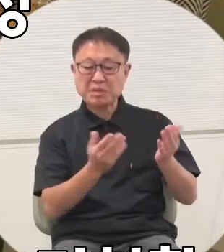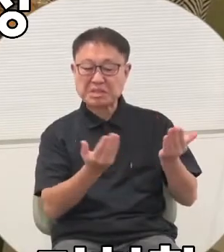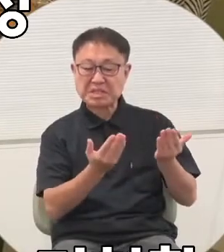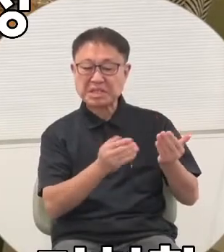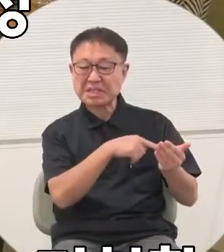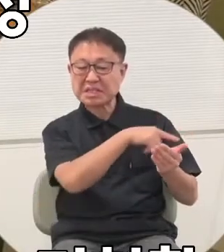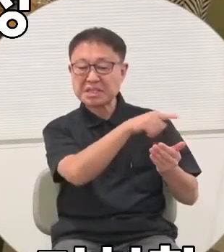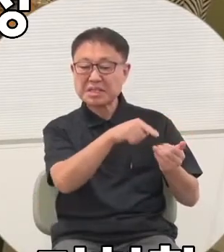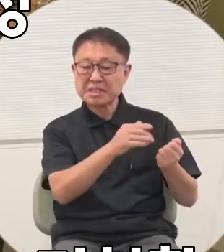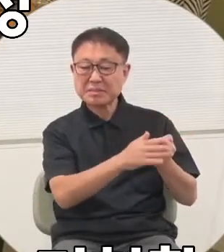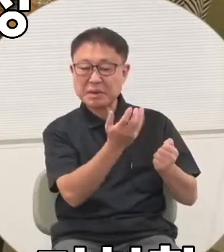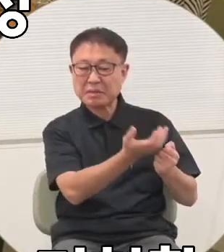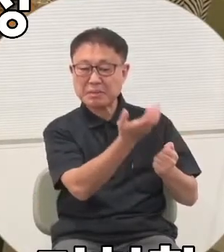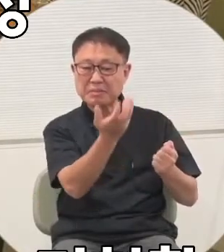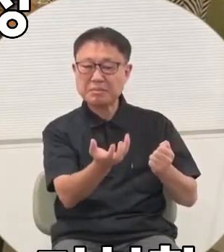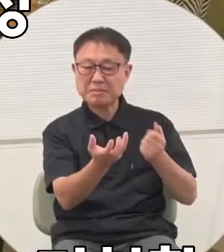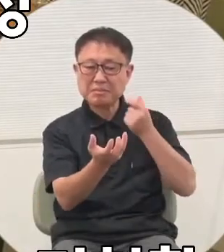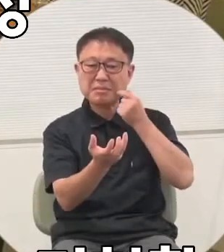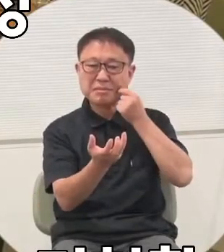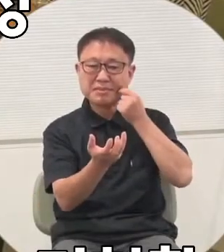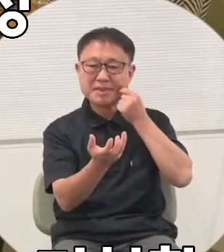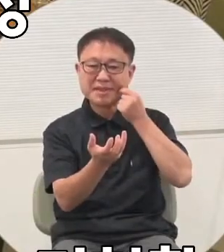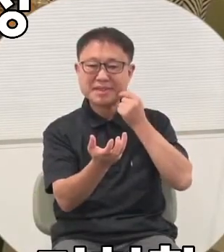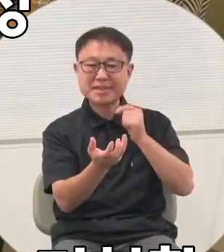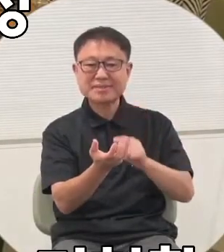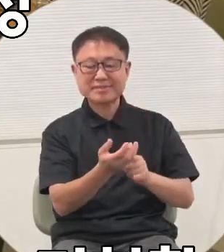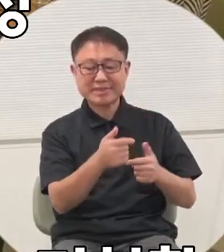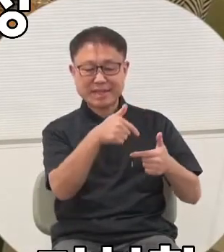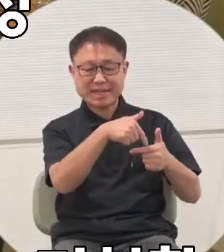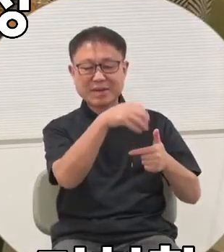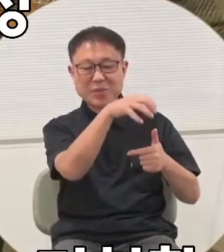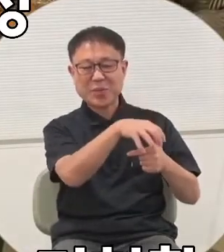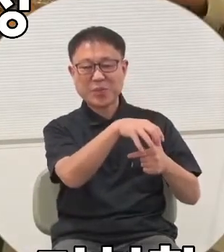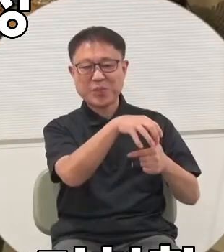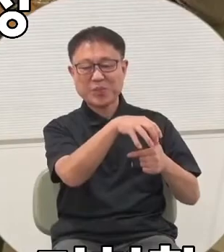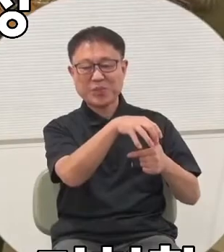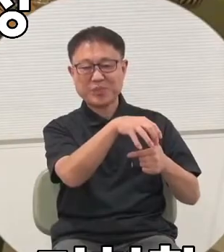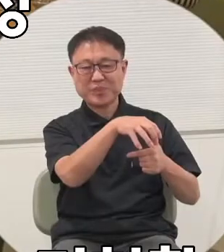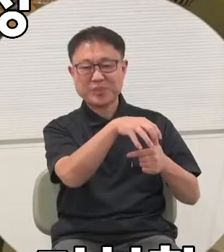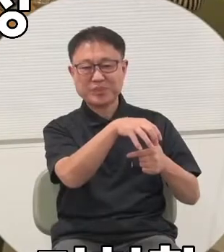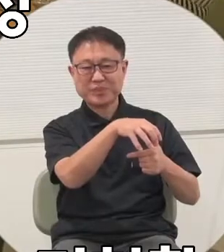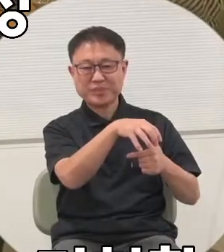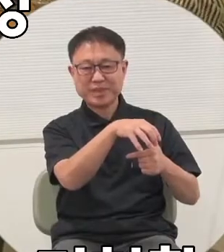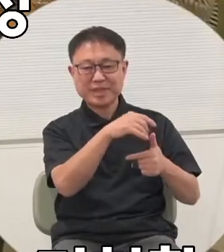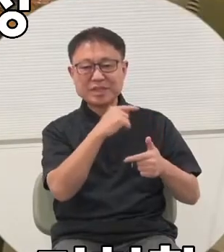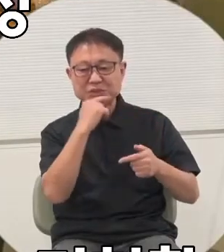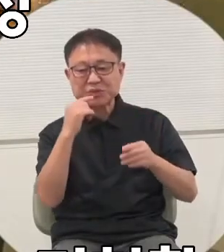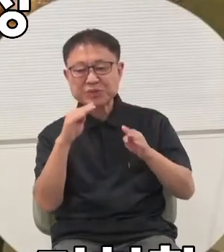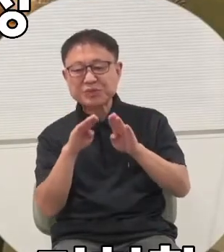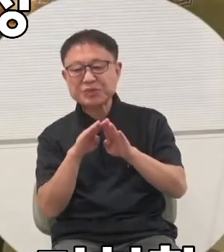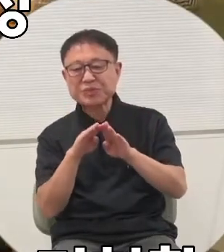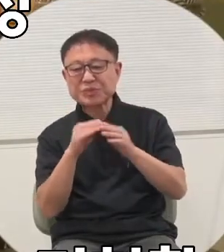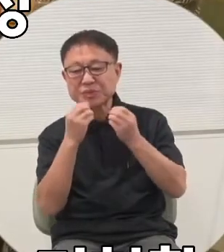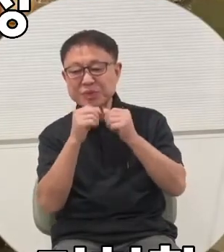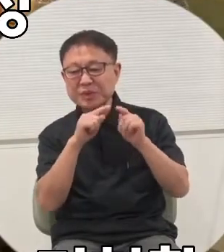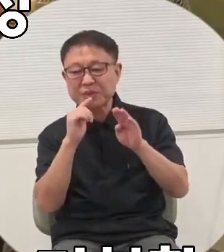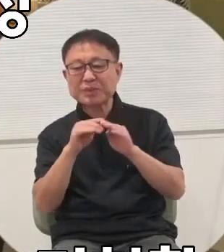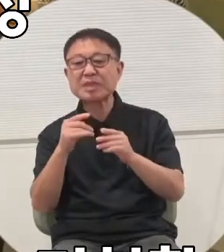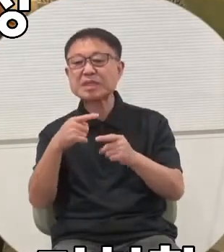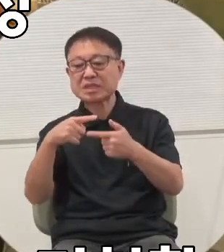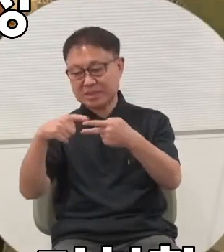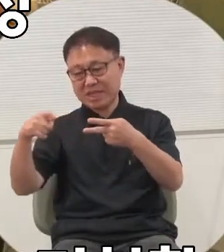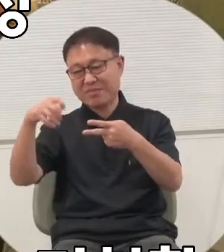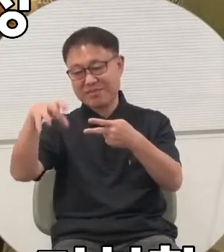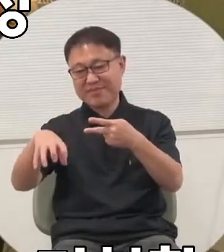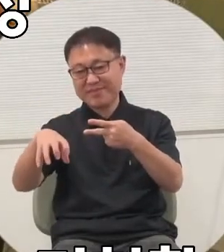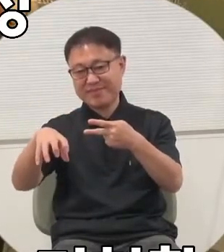쉽게 옮길 수 있는 부분이 아니라 여전히 강남에서 하고 주말에는 그래 서대문. 그래서 저한테는